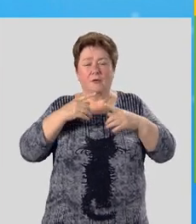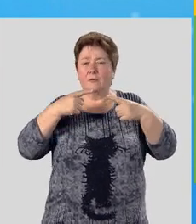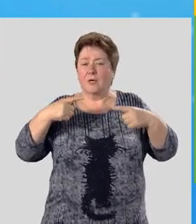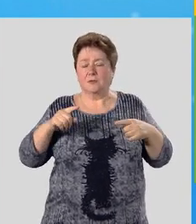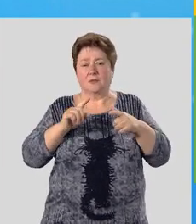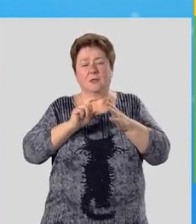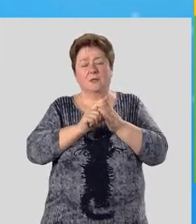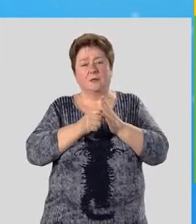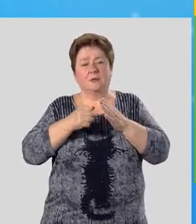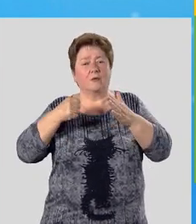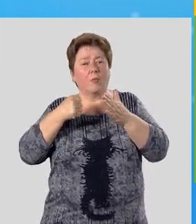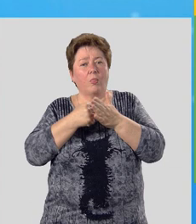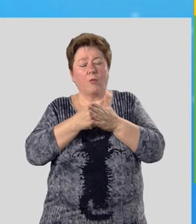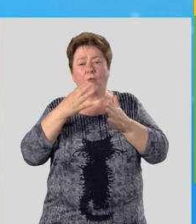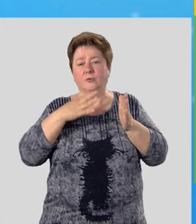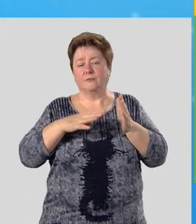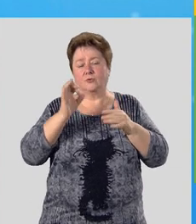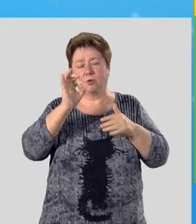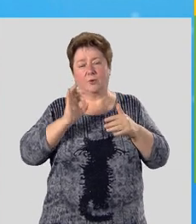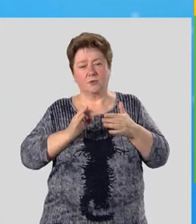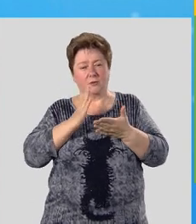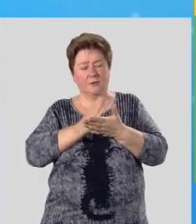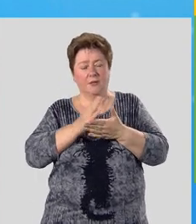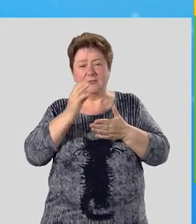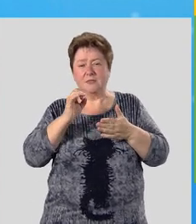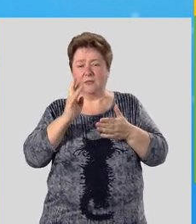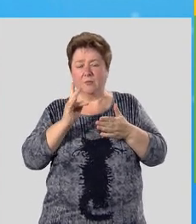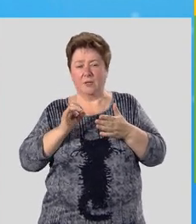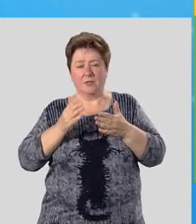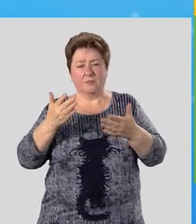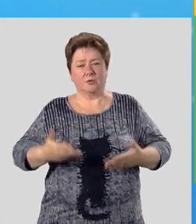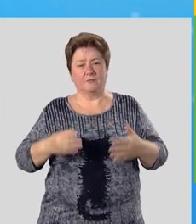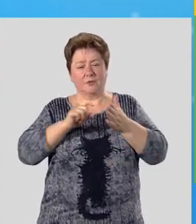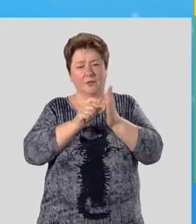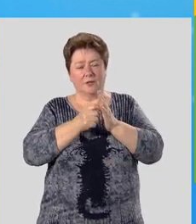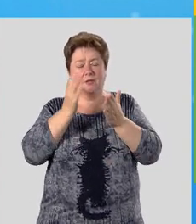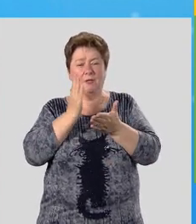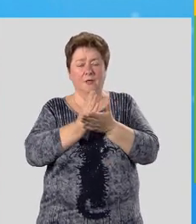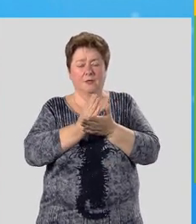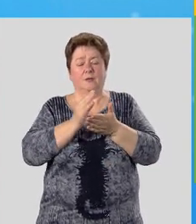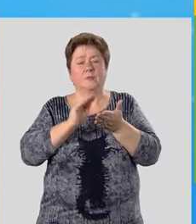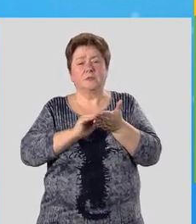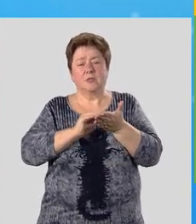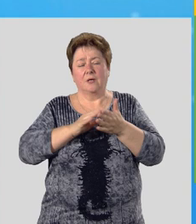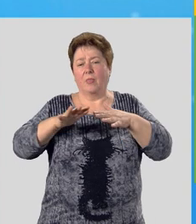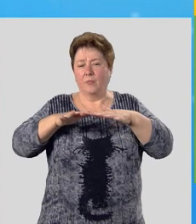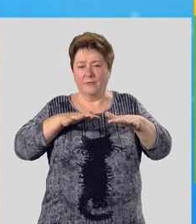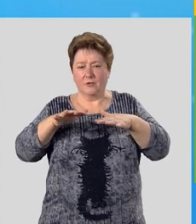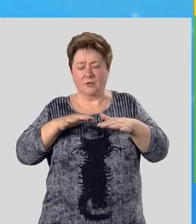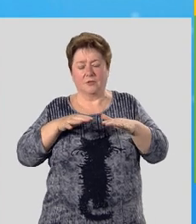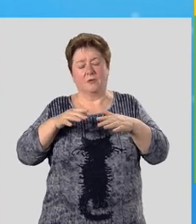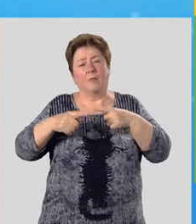некоторых клетках доходит до 90%. Цитоплазма живых клеток находится в постоянном